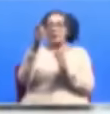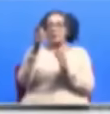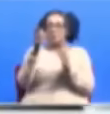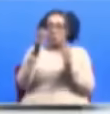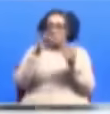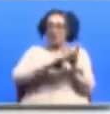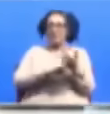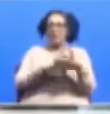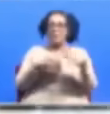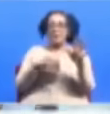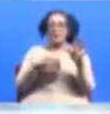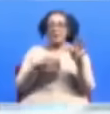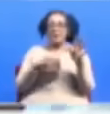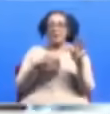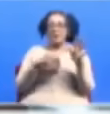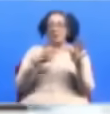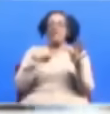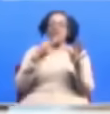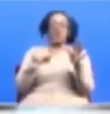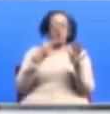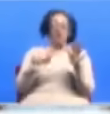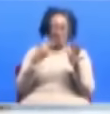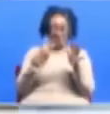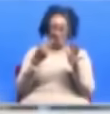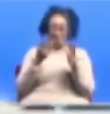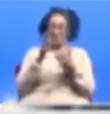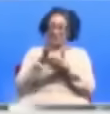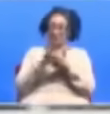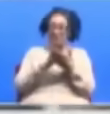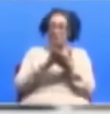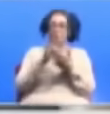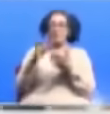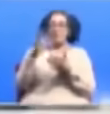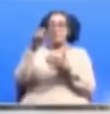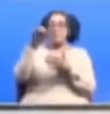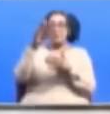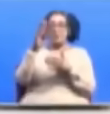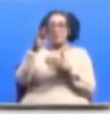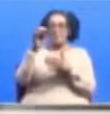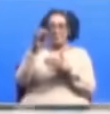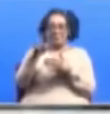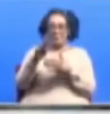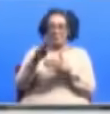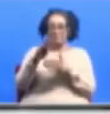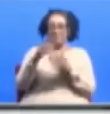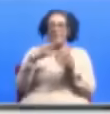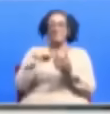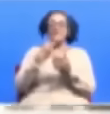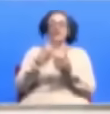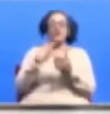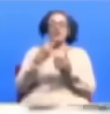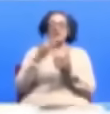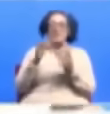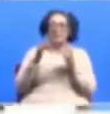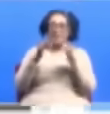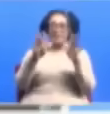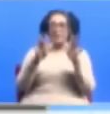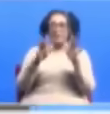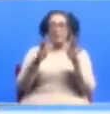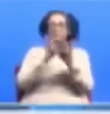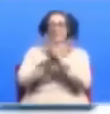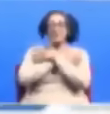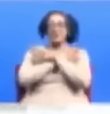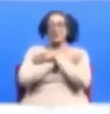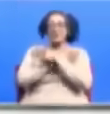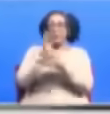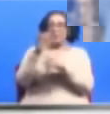Hii hapa ni sauti ya mmiliki wa mojawapo ya vyumba hivyo aina ya Airbnb. Sauti hii alimtumia rafikie siku ya kisanga